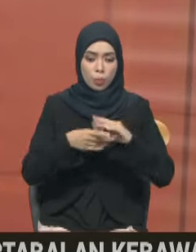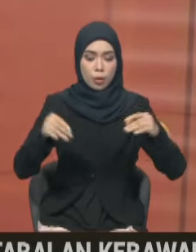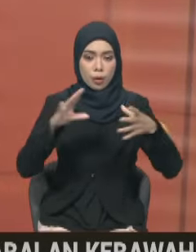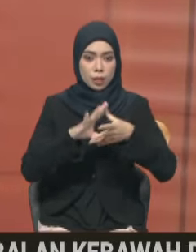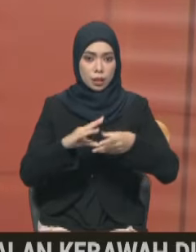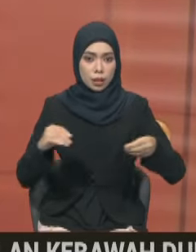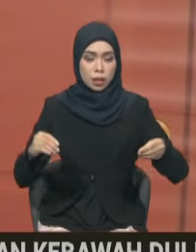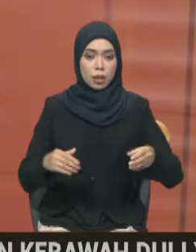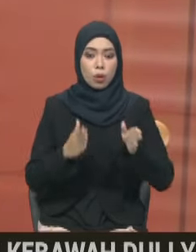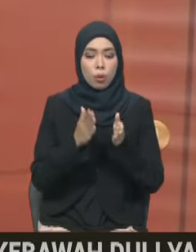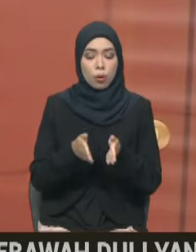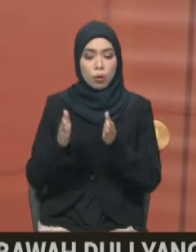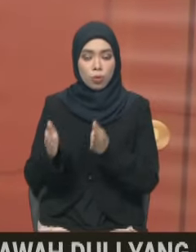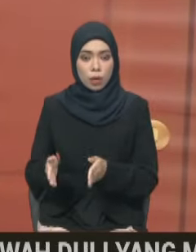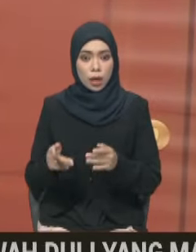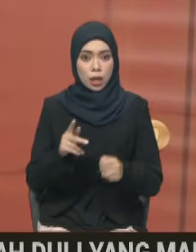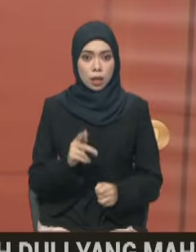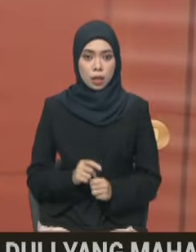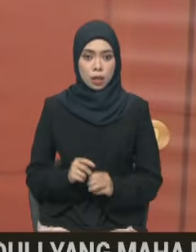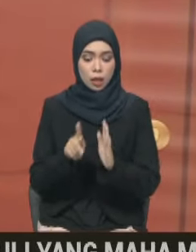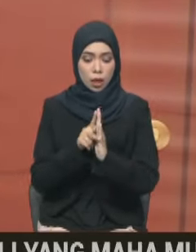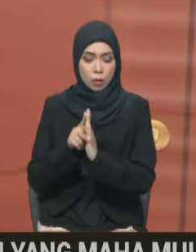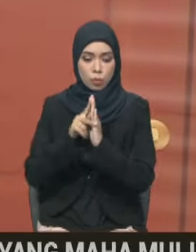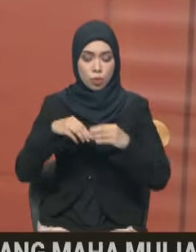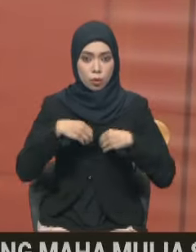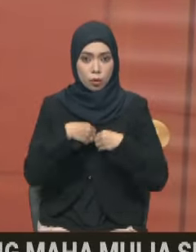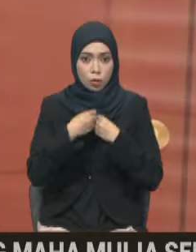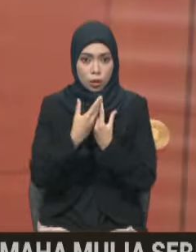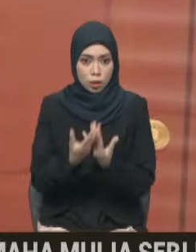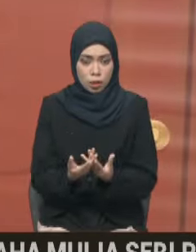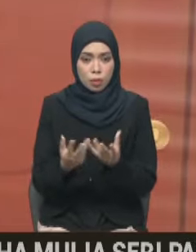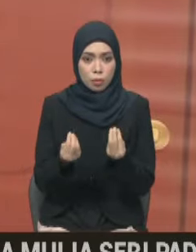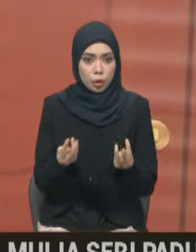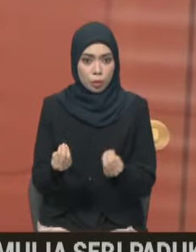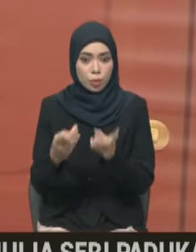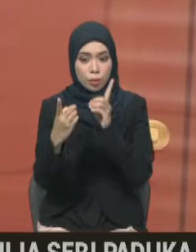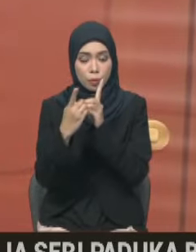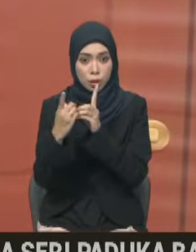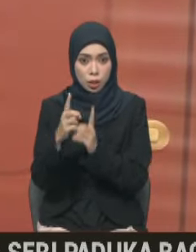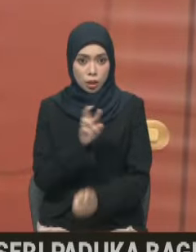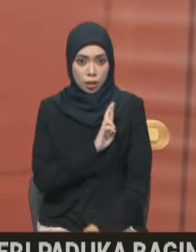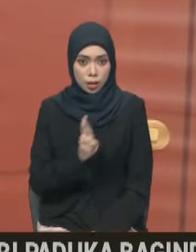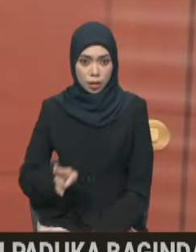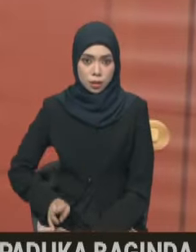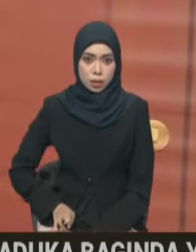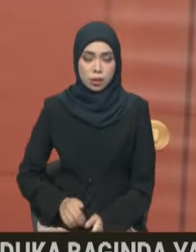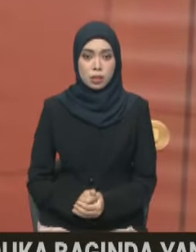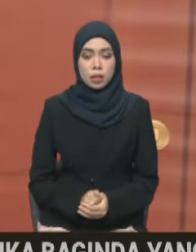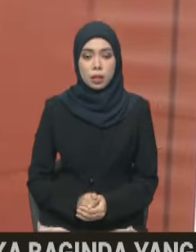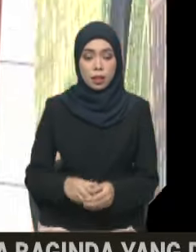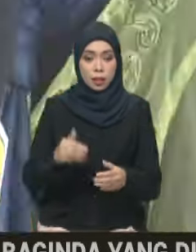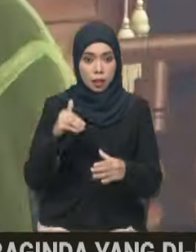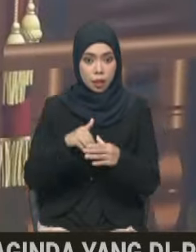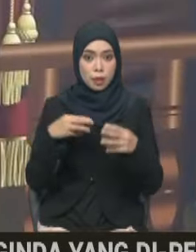pengorbanan warga kampung yang berhasrat untuk menemui raja mereka pada majlis Ramah Mesra di